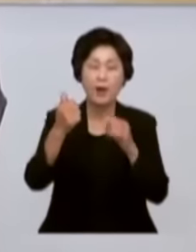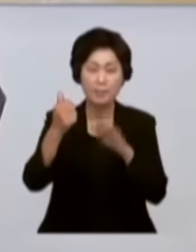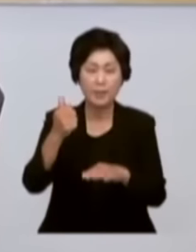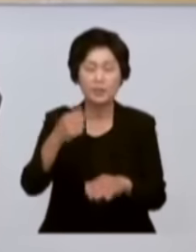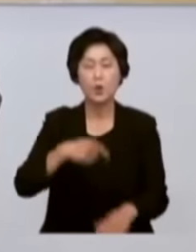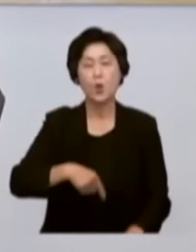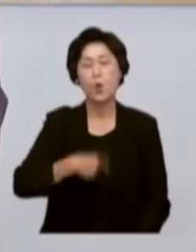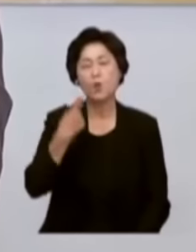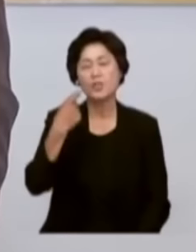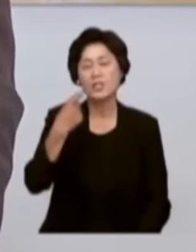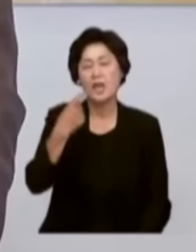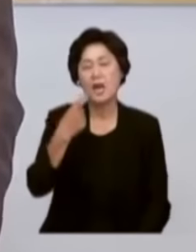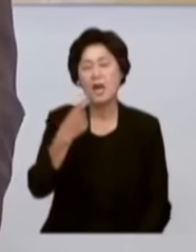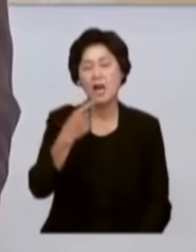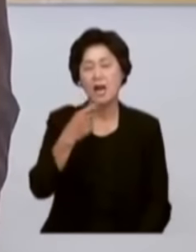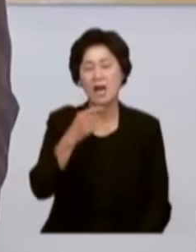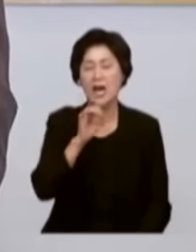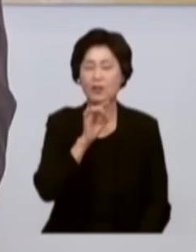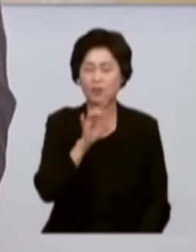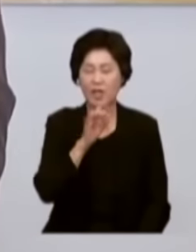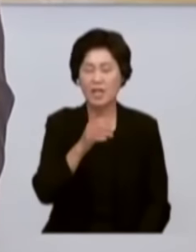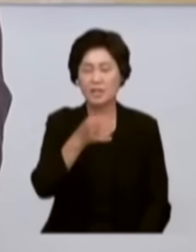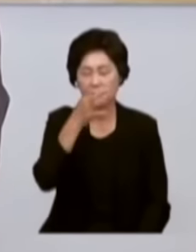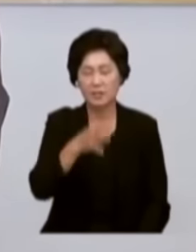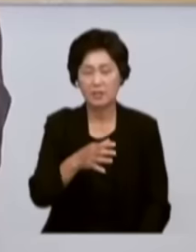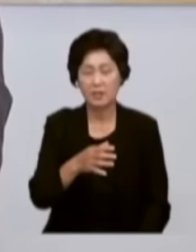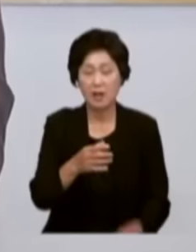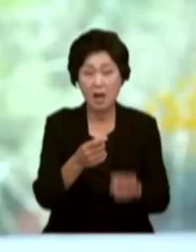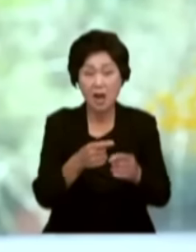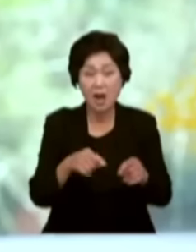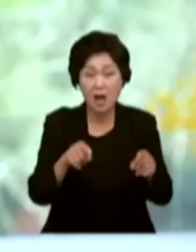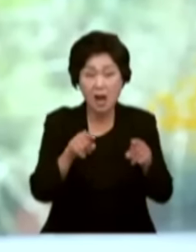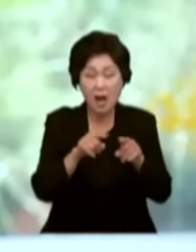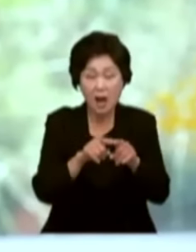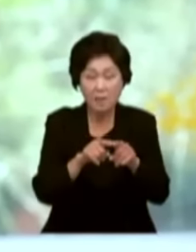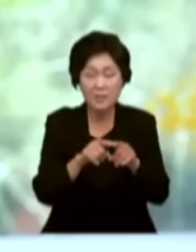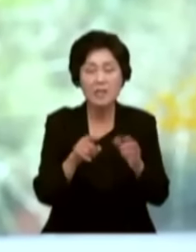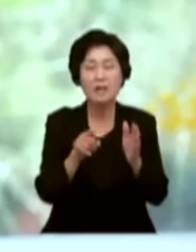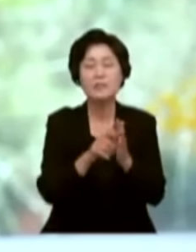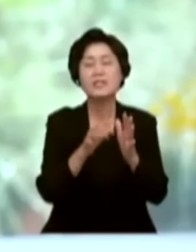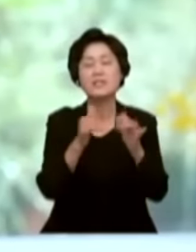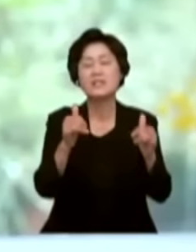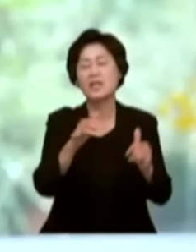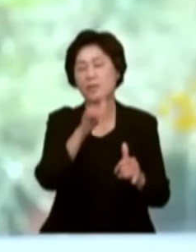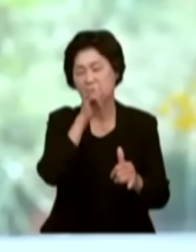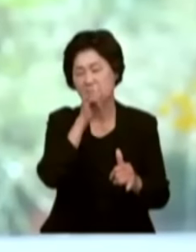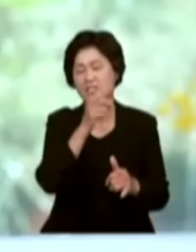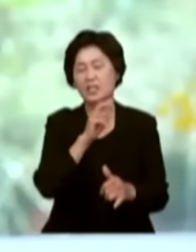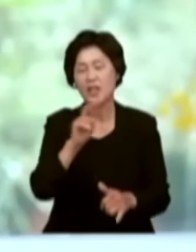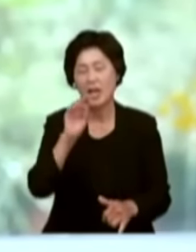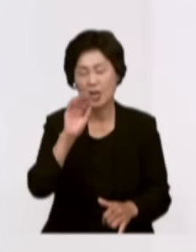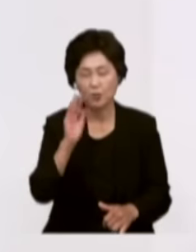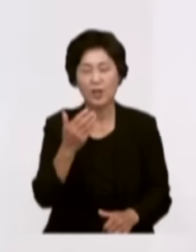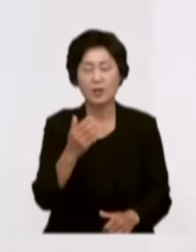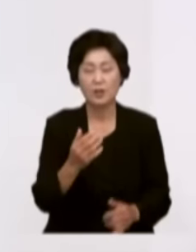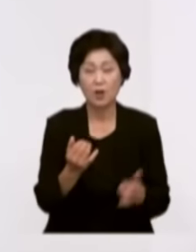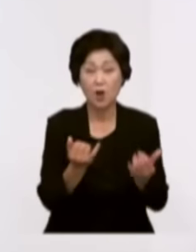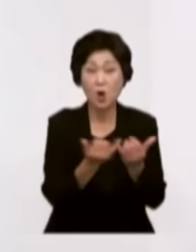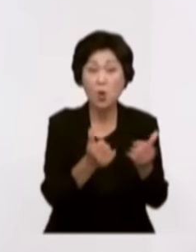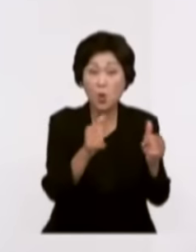서기가 안 돼요. 안 돼요. 네네. 동역자들 분명히 있어야 돼요. 동역자가 있어야 되고 네. 아니 만약에 그 공동체 없었어 봐. 조영구 씨 어떻게 됐을 거야?